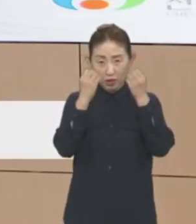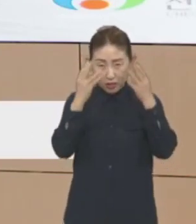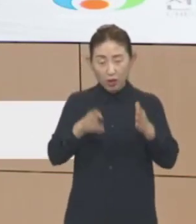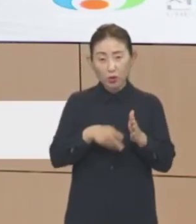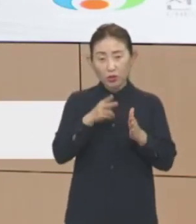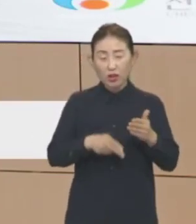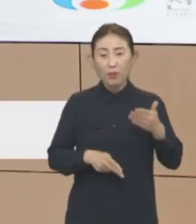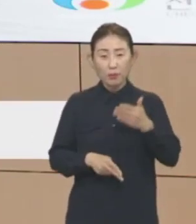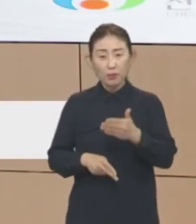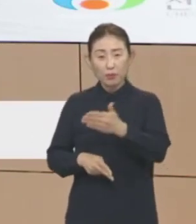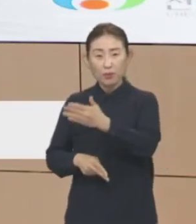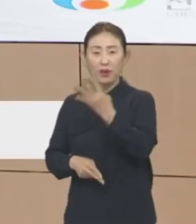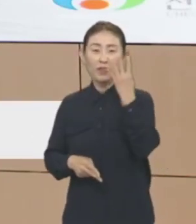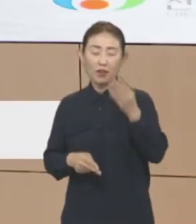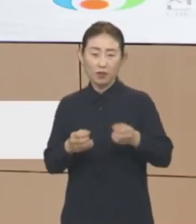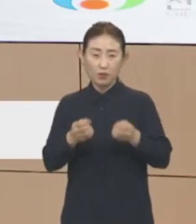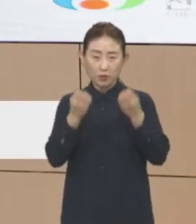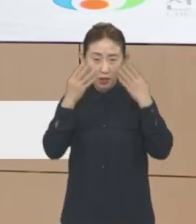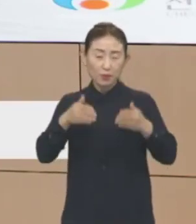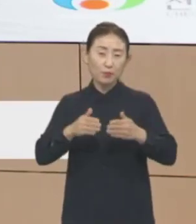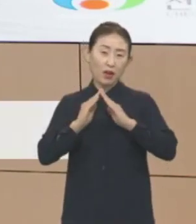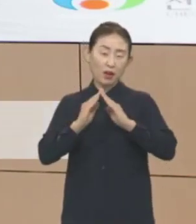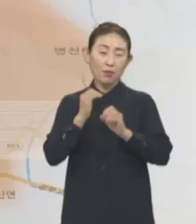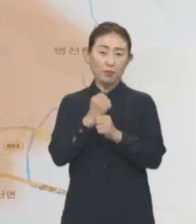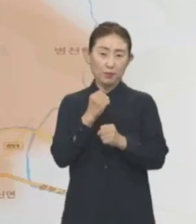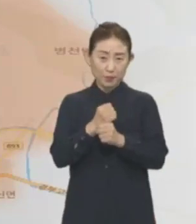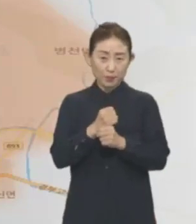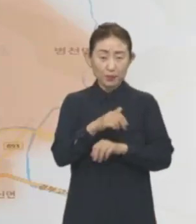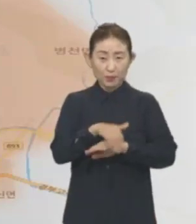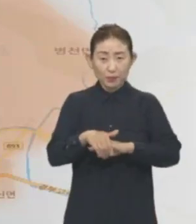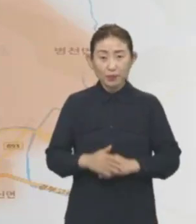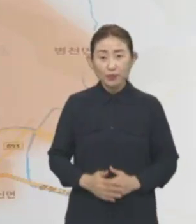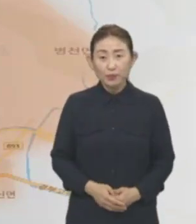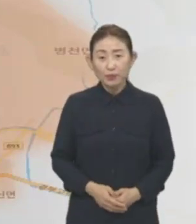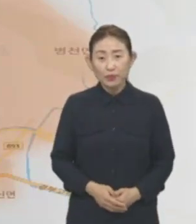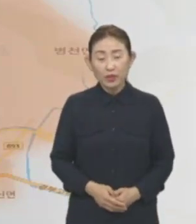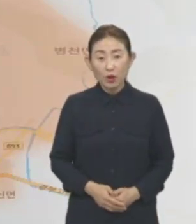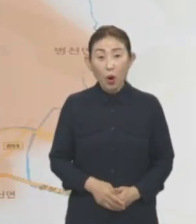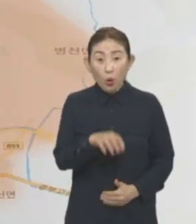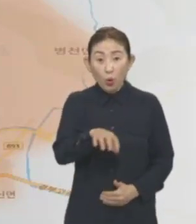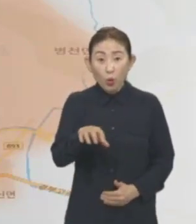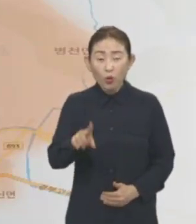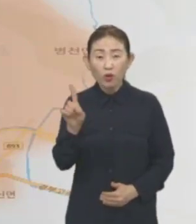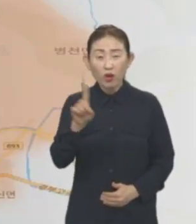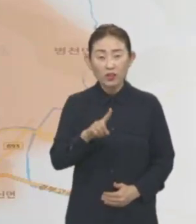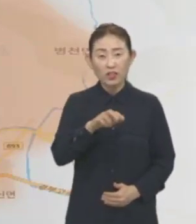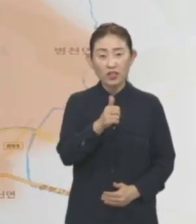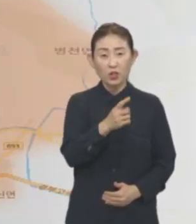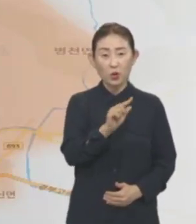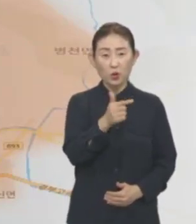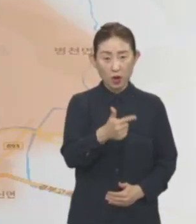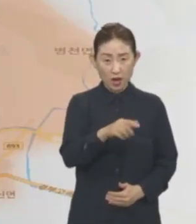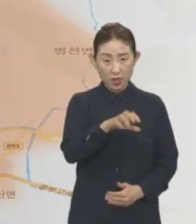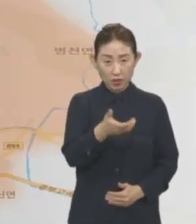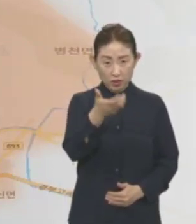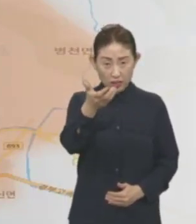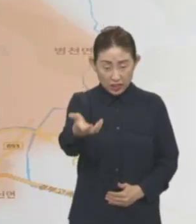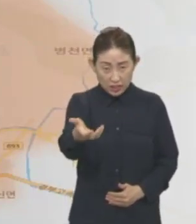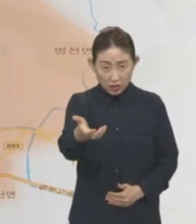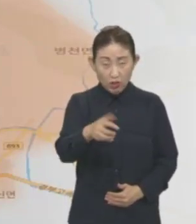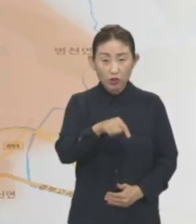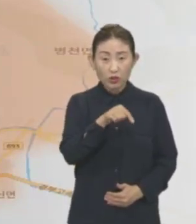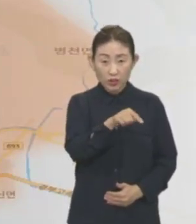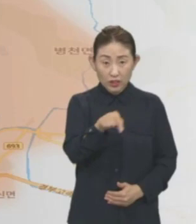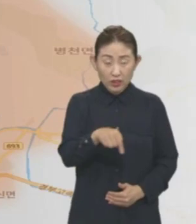신설을 검토한다는 그 방향성에 초점을 맞춰 신설이 추진되는 역은 성완 종축장 이전 후 미래